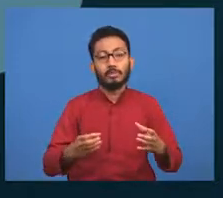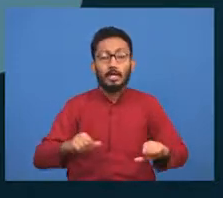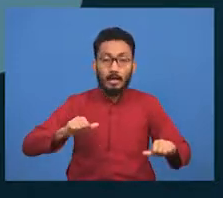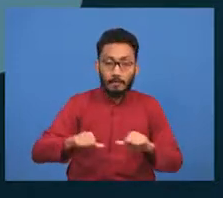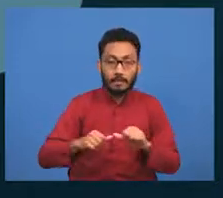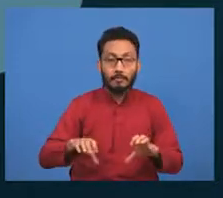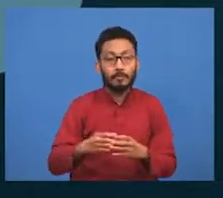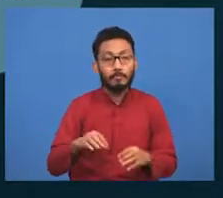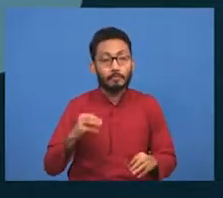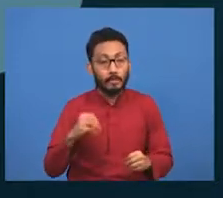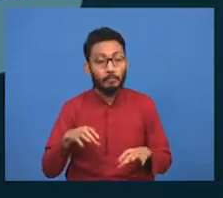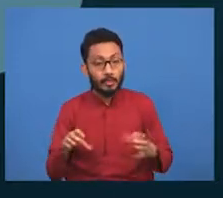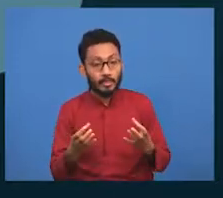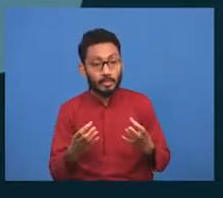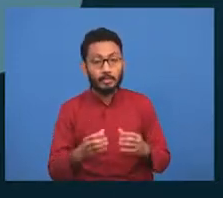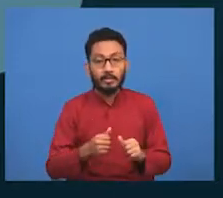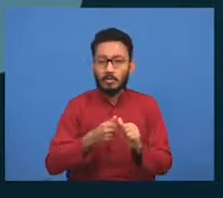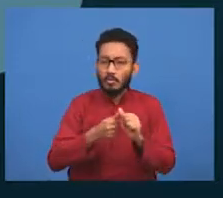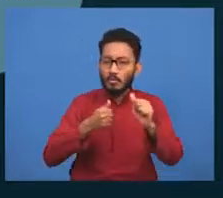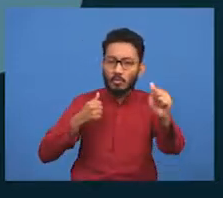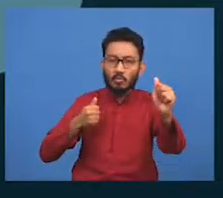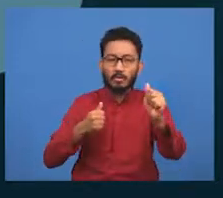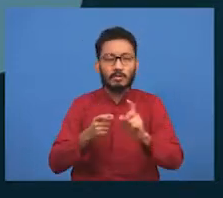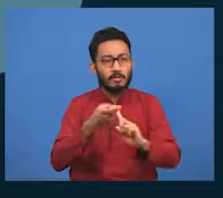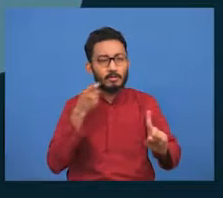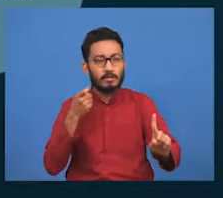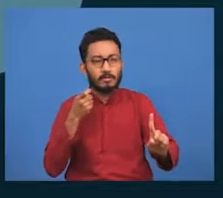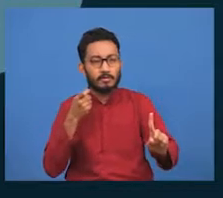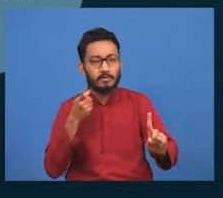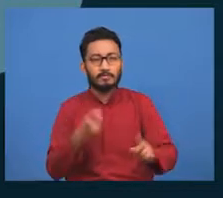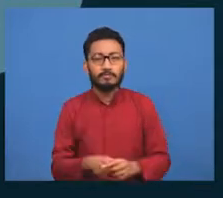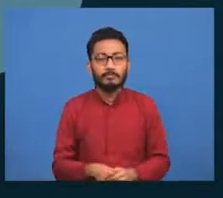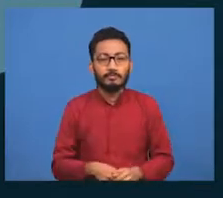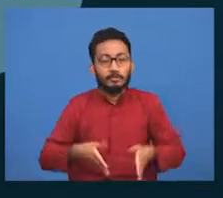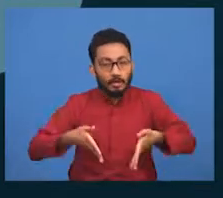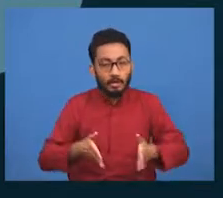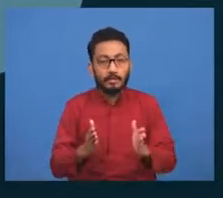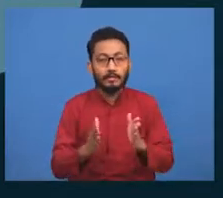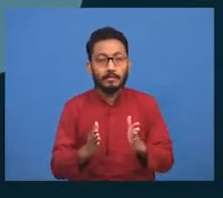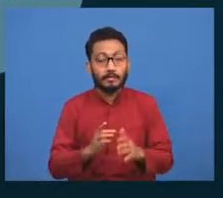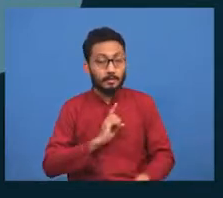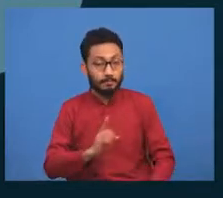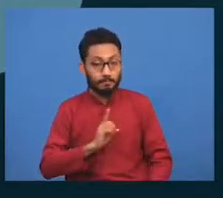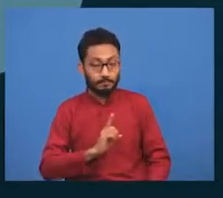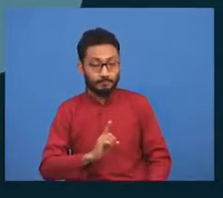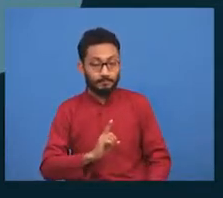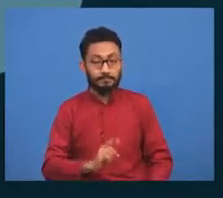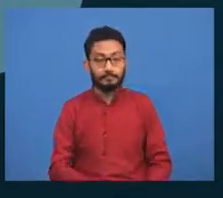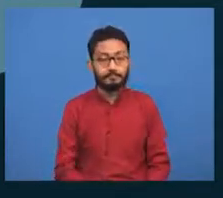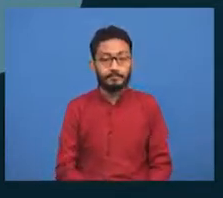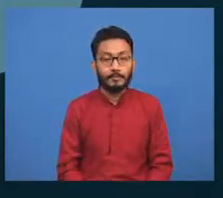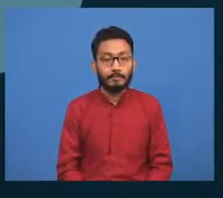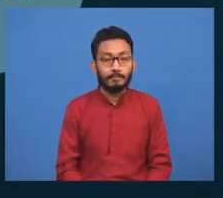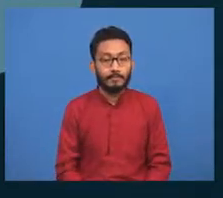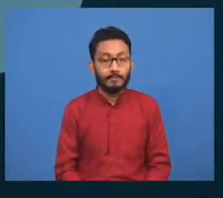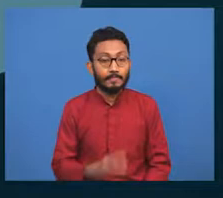lakukan jauh terpesong daripada landasan Islam yang sebenar. Dan yang seterusnya ialah